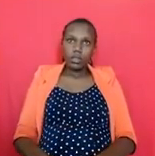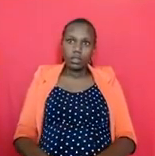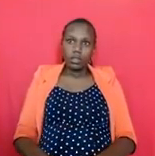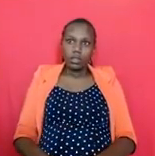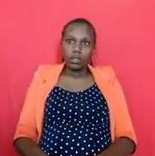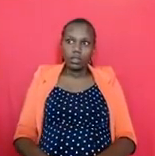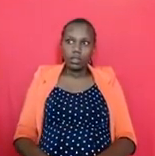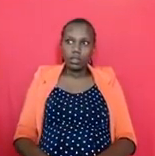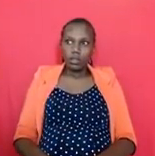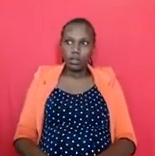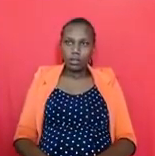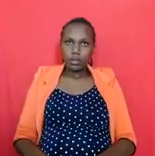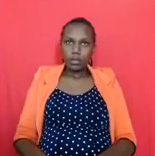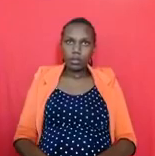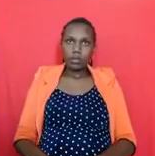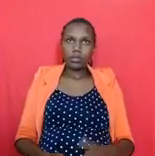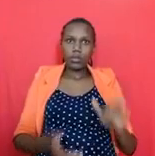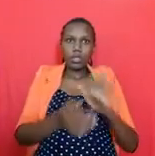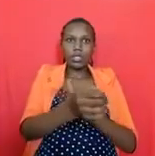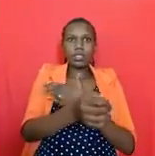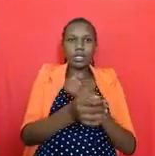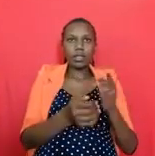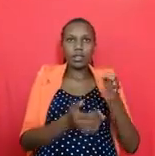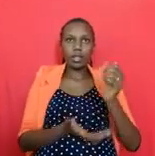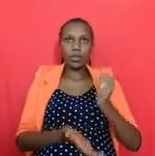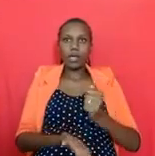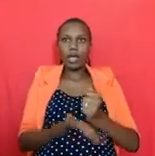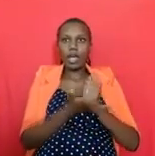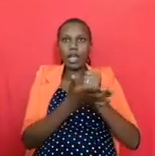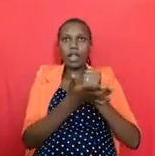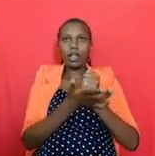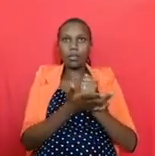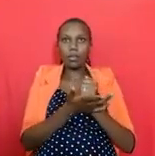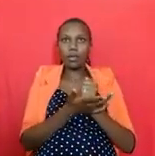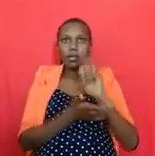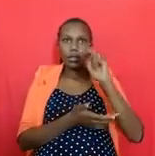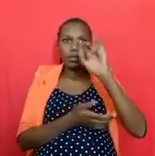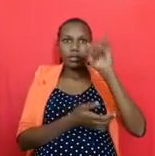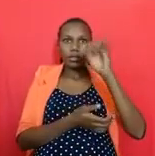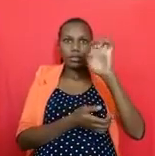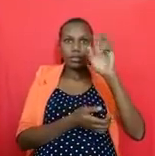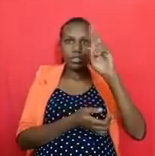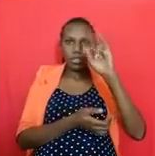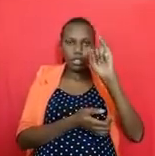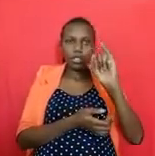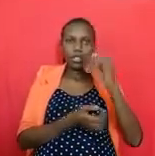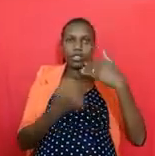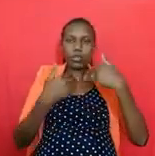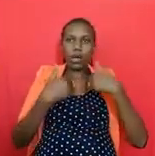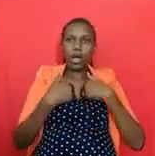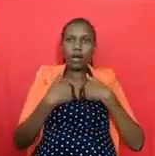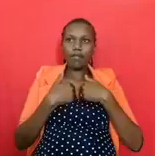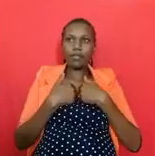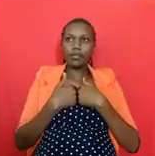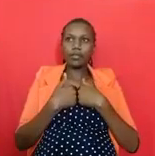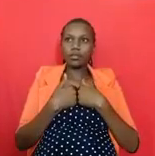tuheo rwimbo nyango turuine tuteithie jeri kuhanda ihiga acoke ahoerwo ni kano na wa yes